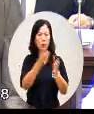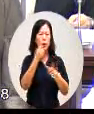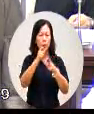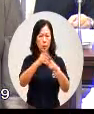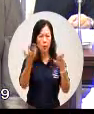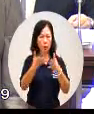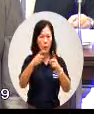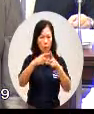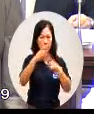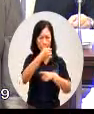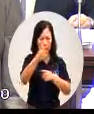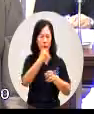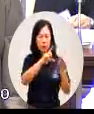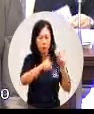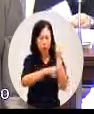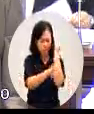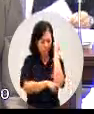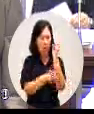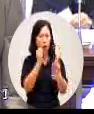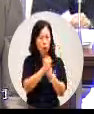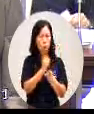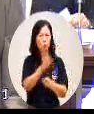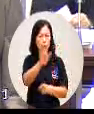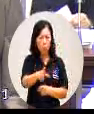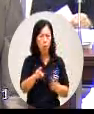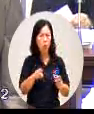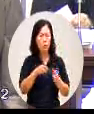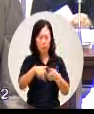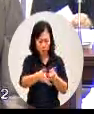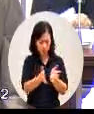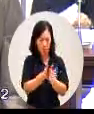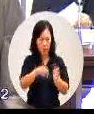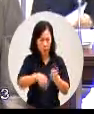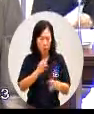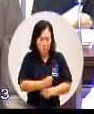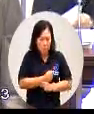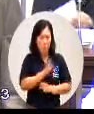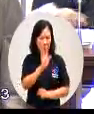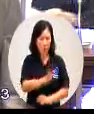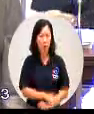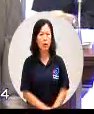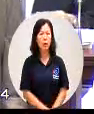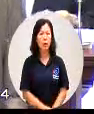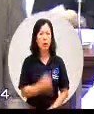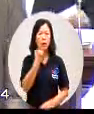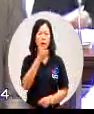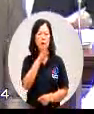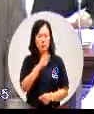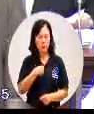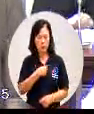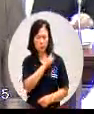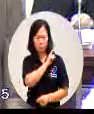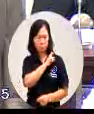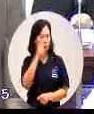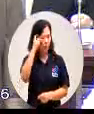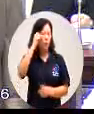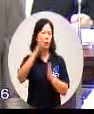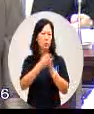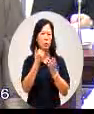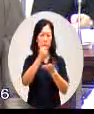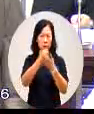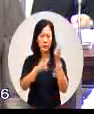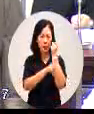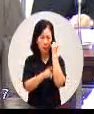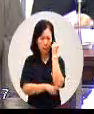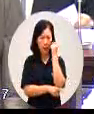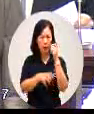员依法行事， 我了解啊，啊， 这个部分因真小心啊，但是我的感觉是不是请法制局也